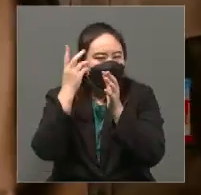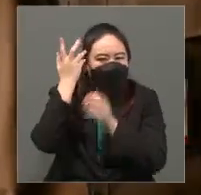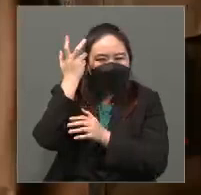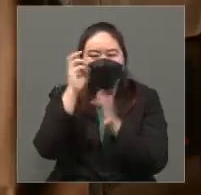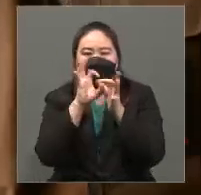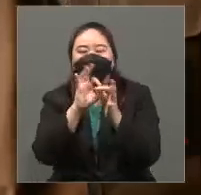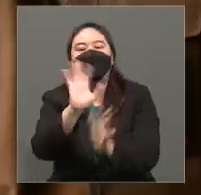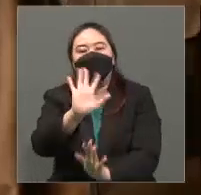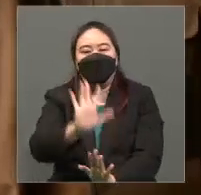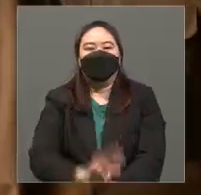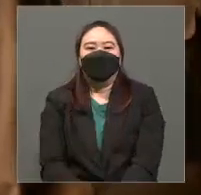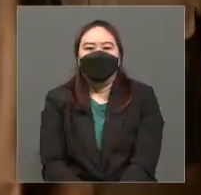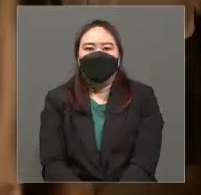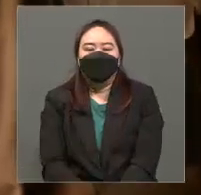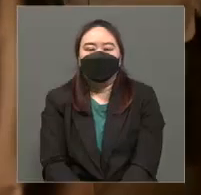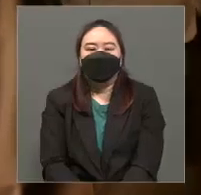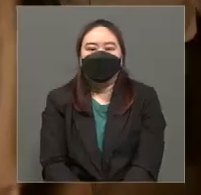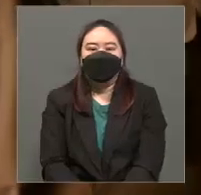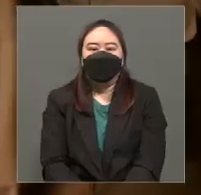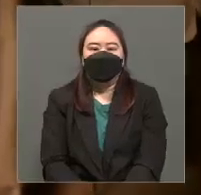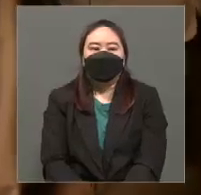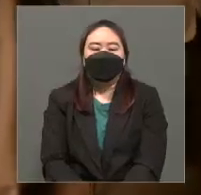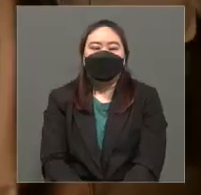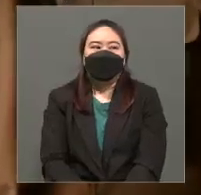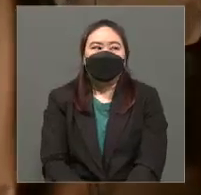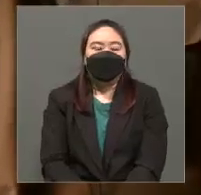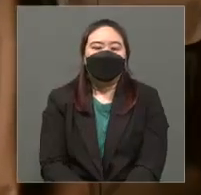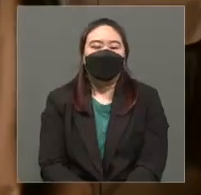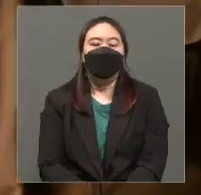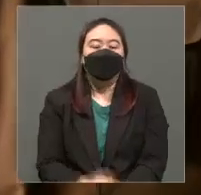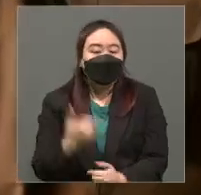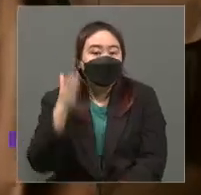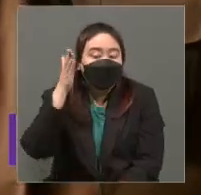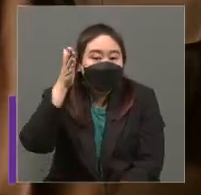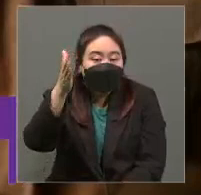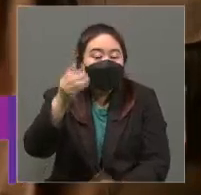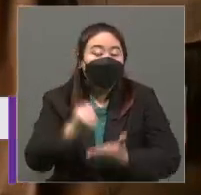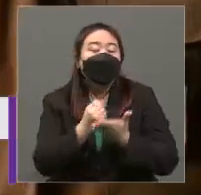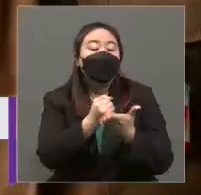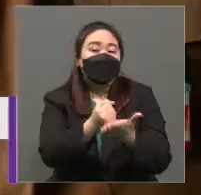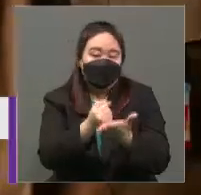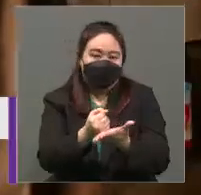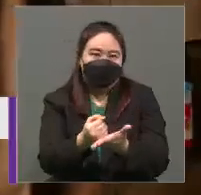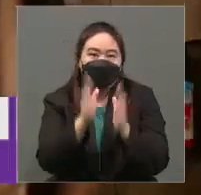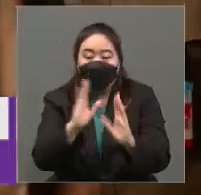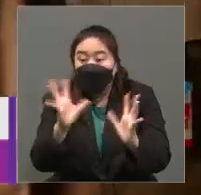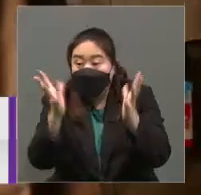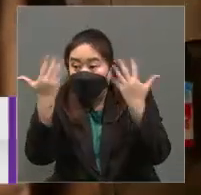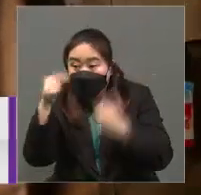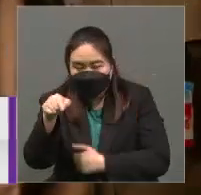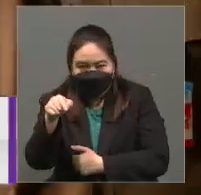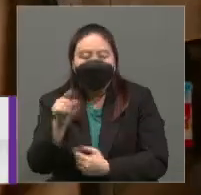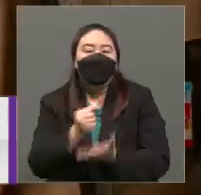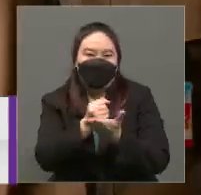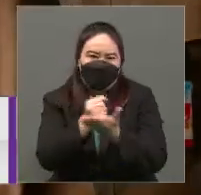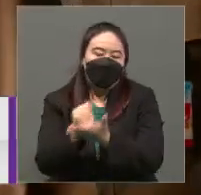ลถึงเรื่องนี้ฟังเสียงท่านนายกครับ ขอให้พยายามต่อไปนะครับในการช่วยเหลือและผู้ที่ยังสูญหายอยู่นะครับจะอะไ